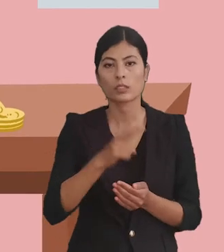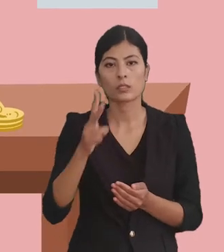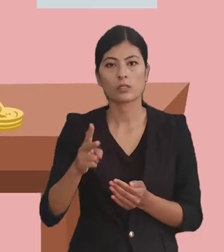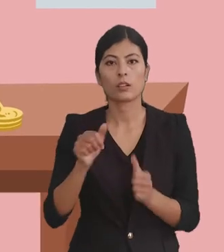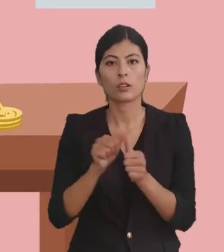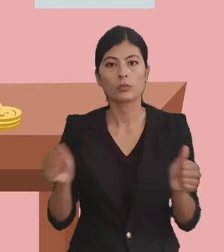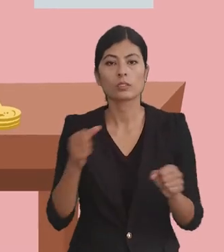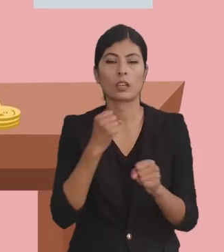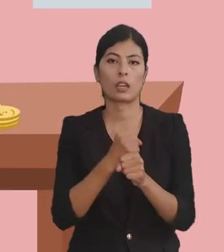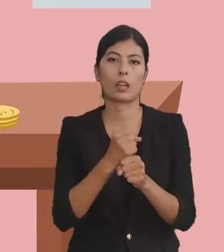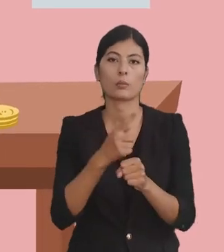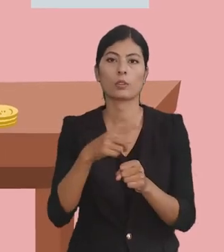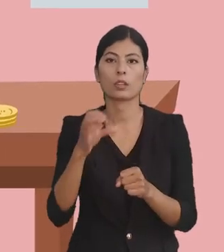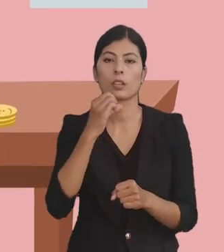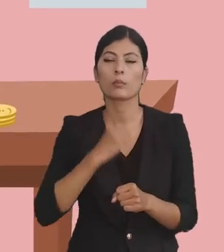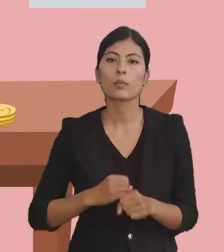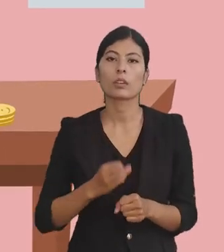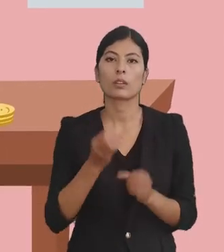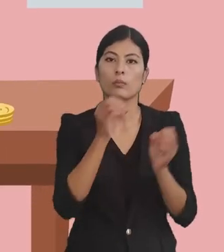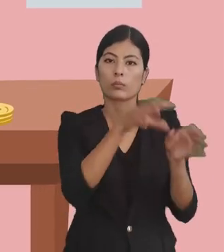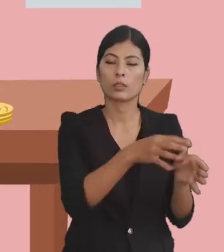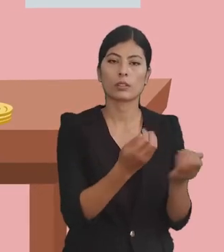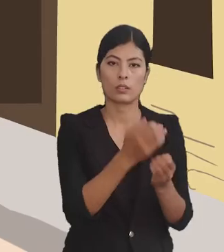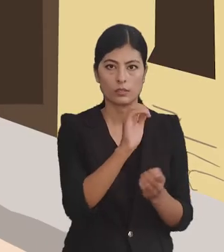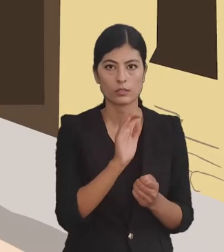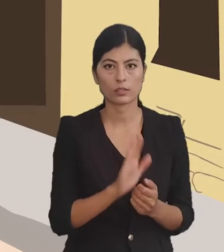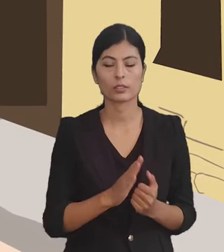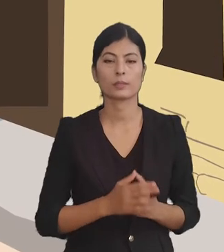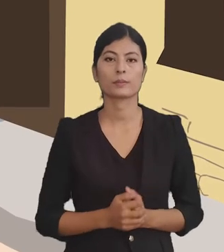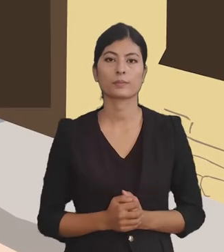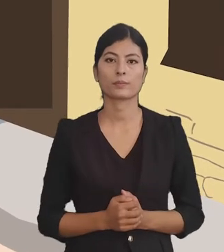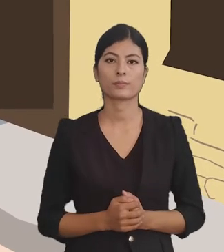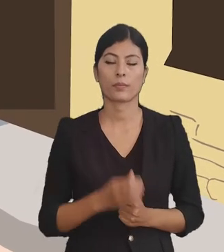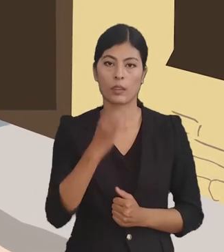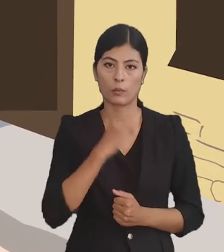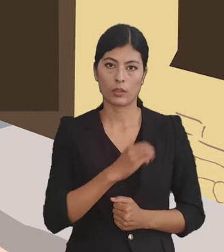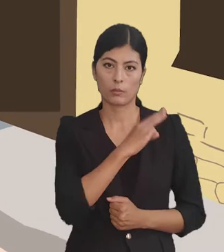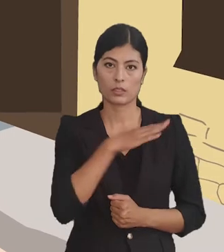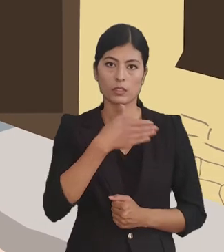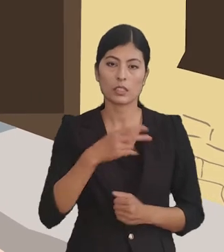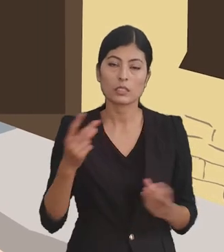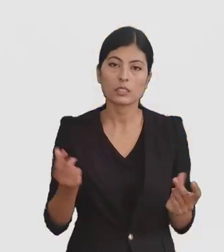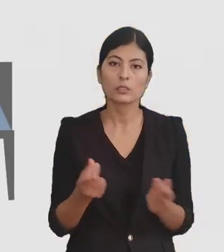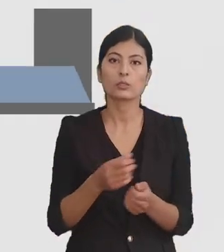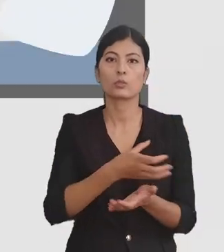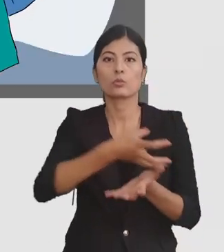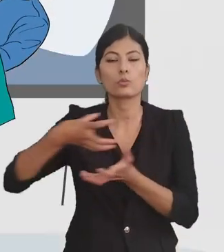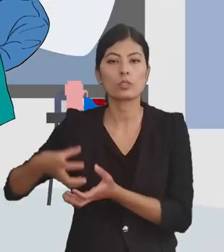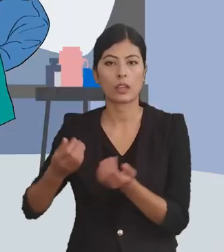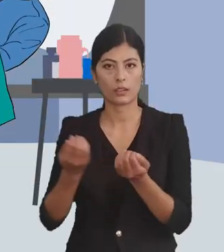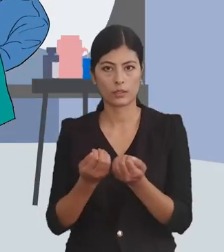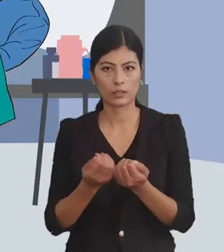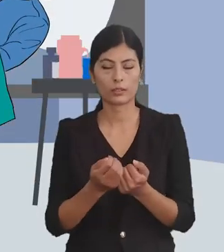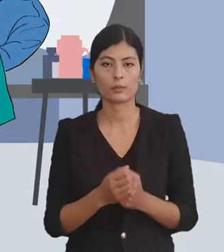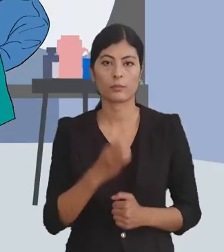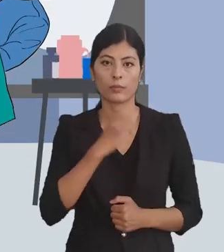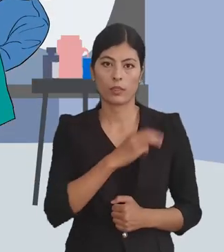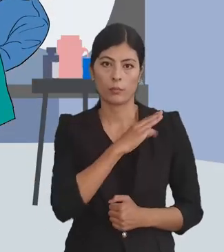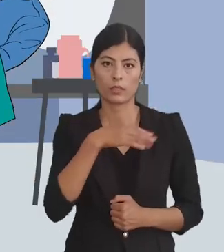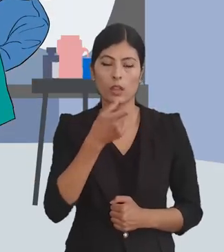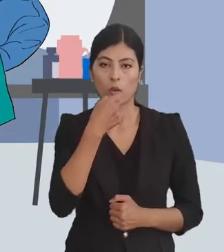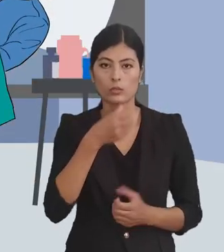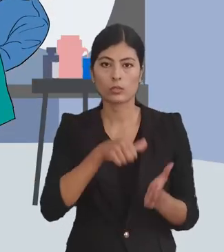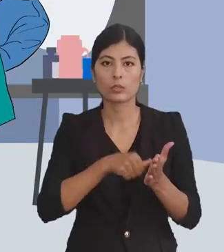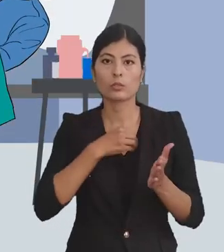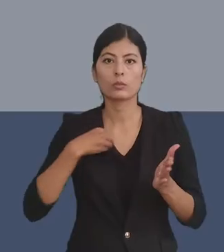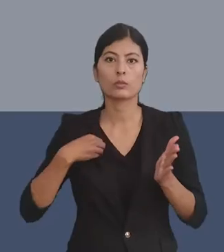प्रकारको कामको लागि पीडितलाई उपलब्ध गराउन सकिन्छ। पीडितलाई तत्काल उद्धार गर्न, पीडितलाई औषधि